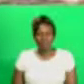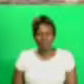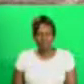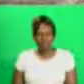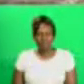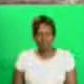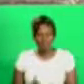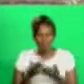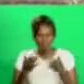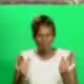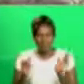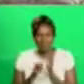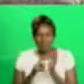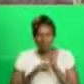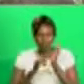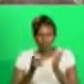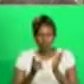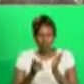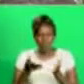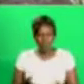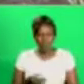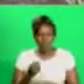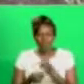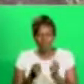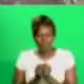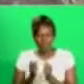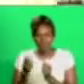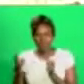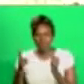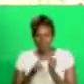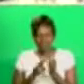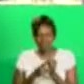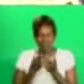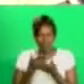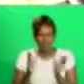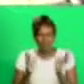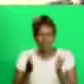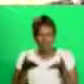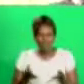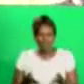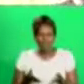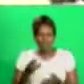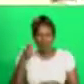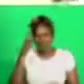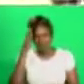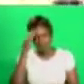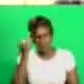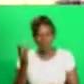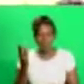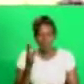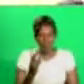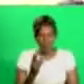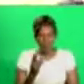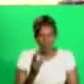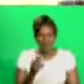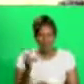Ni wazi sasa maonyesho ya kilimo ya mwaka 2017 yamefunguliwa rasmi kwa siku nne zijazo kwa Wakenya wa